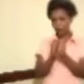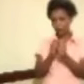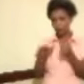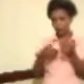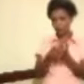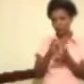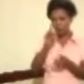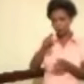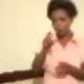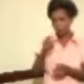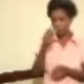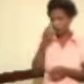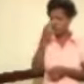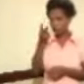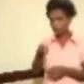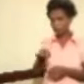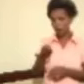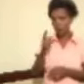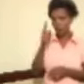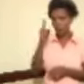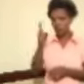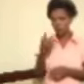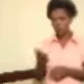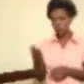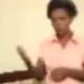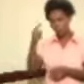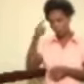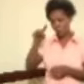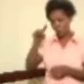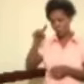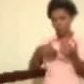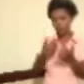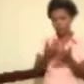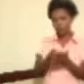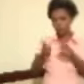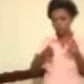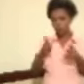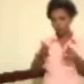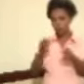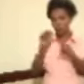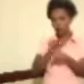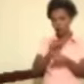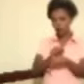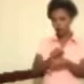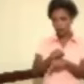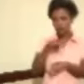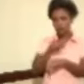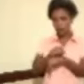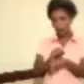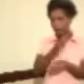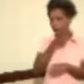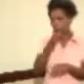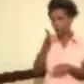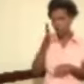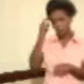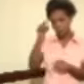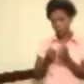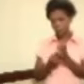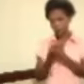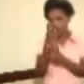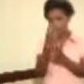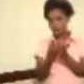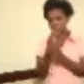nous prévoyons tout, un système de dératisation, de façon à ce que toute production est venue sur le marché national. Même pas